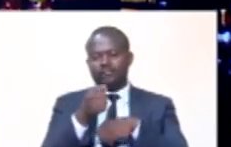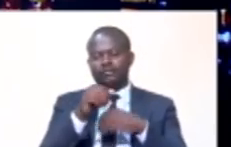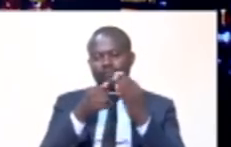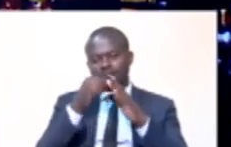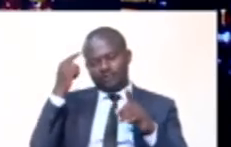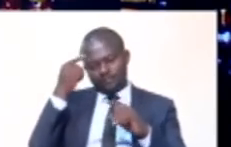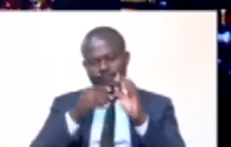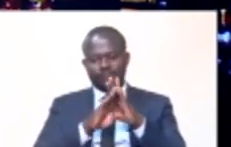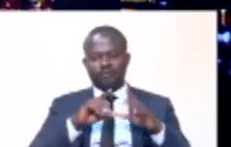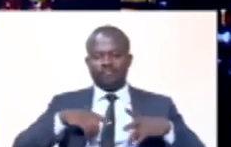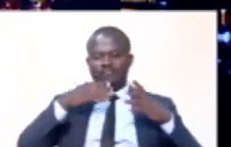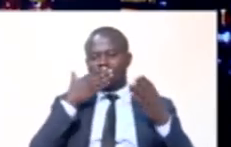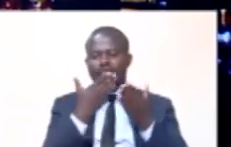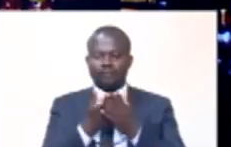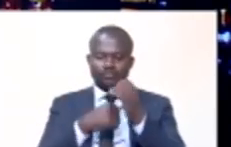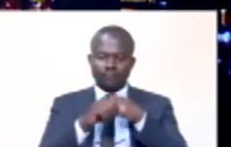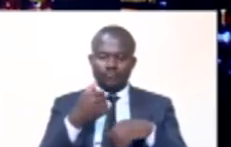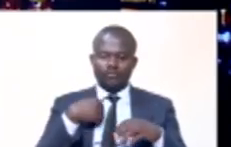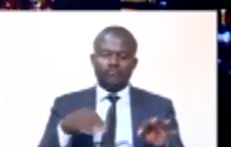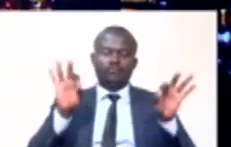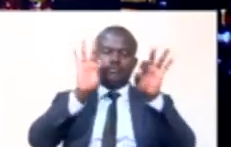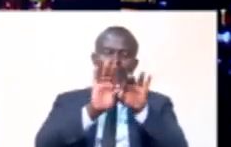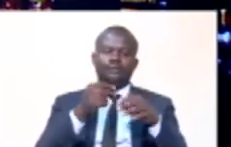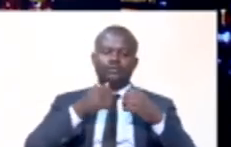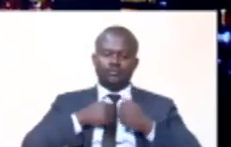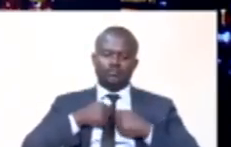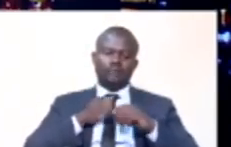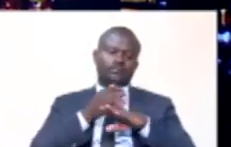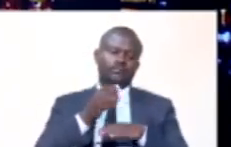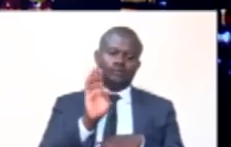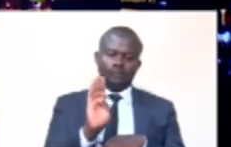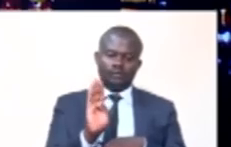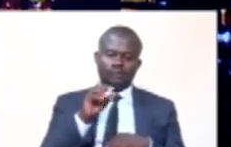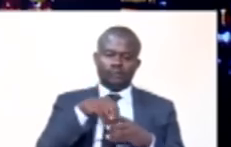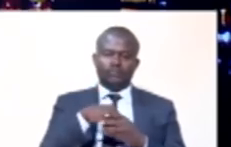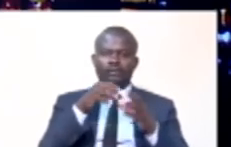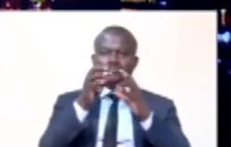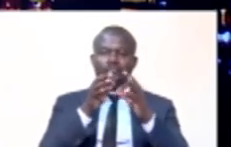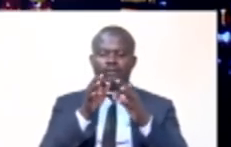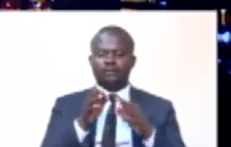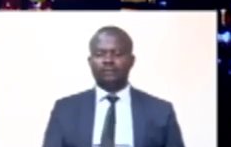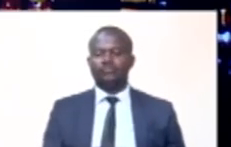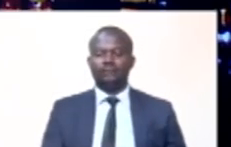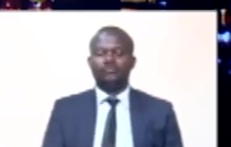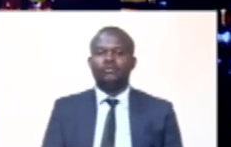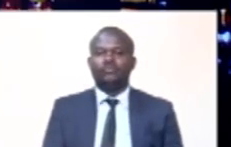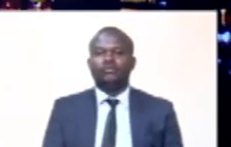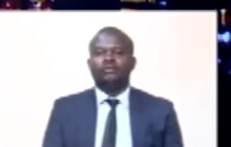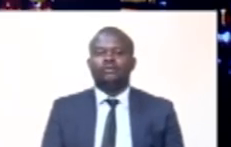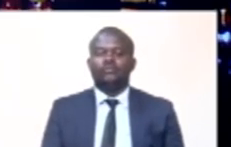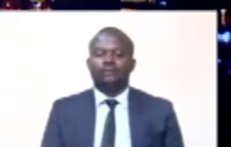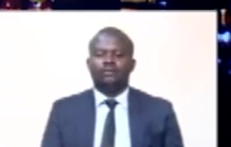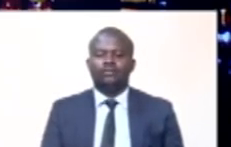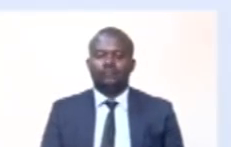iterambere ry'imibereho myiza n'ibikorwa bifite agaciro k'amafaranga y'u Rwanda kabakaba miliyari. Mu nkuru irambuye twateguriwe na Jean Paul Turatsinze.